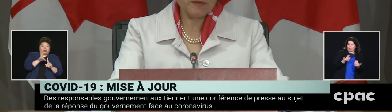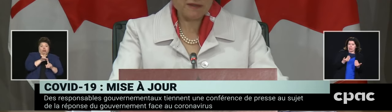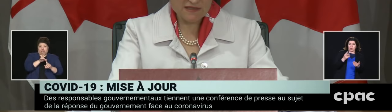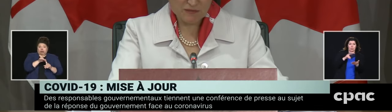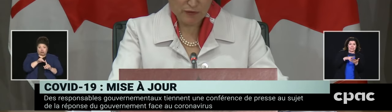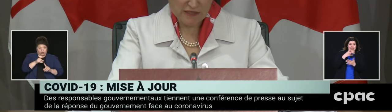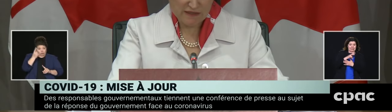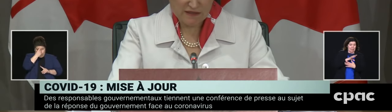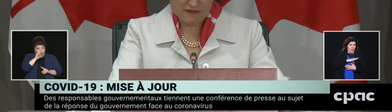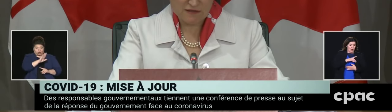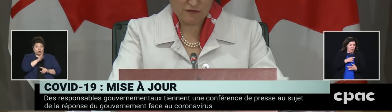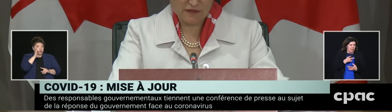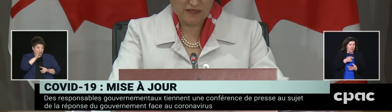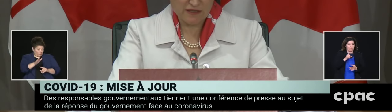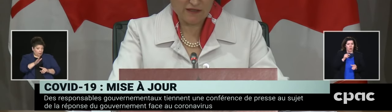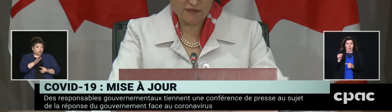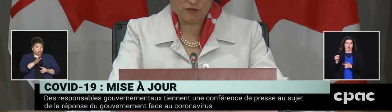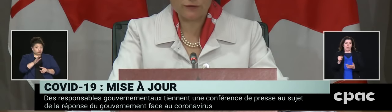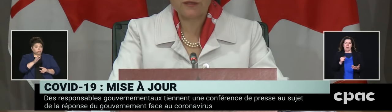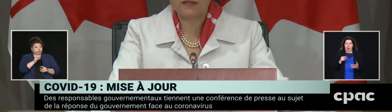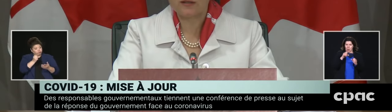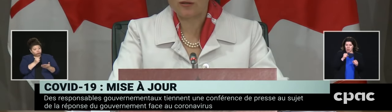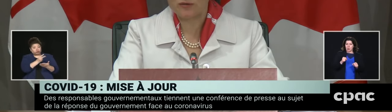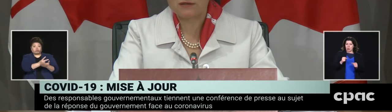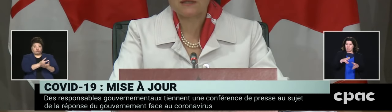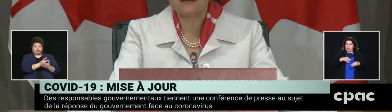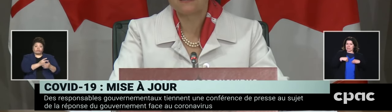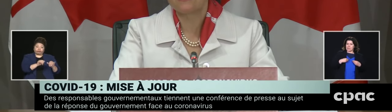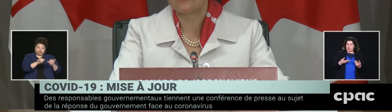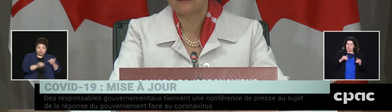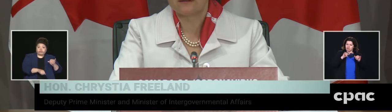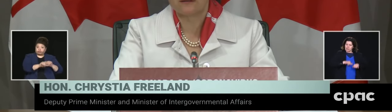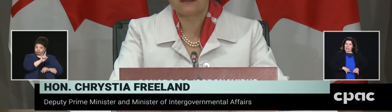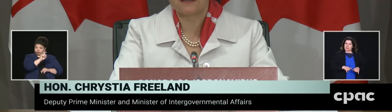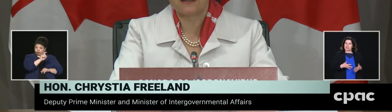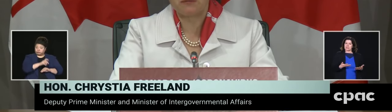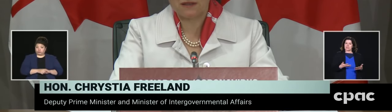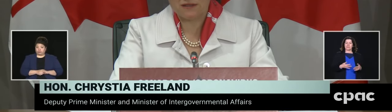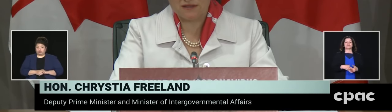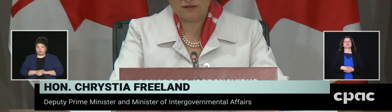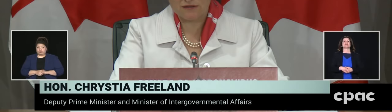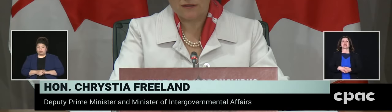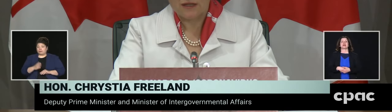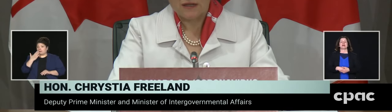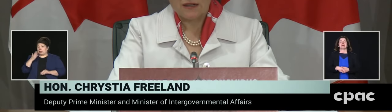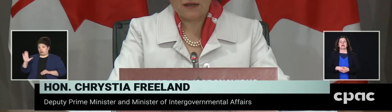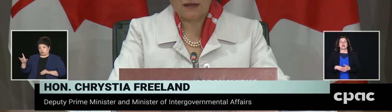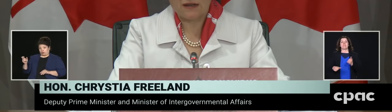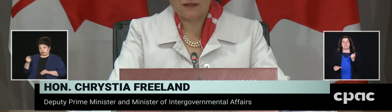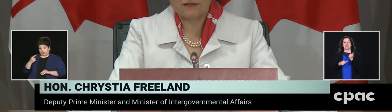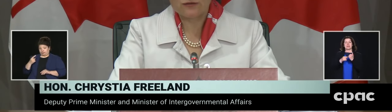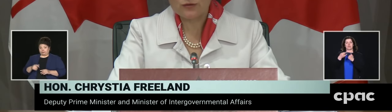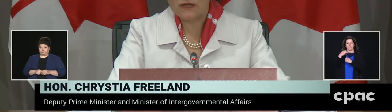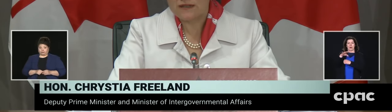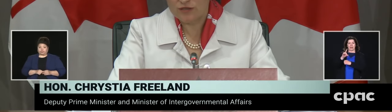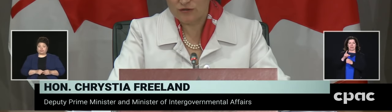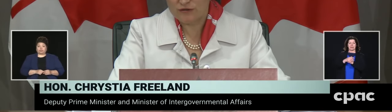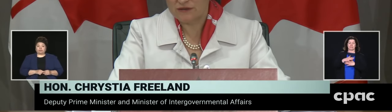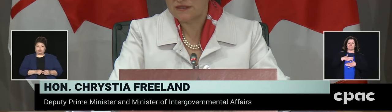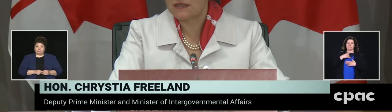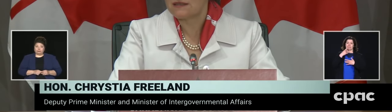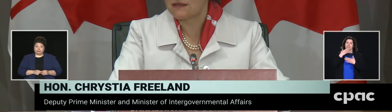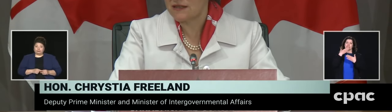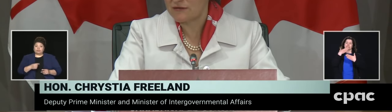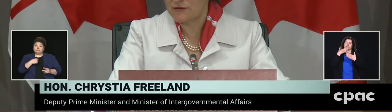Merci pour la question. Je voudrais commencer en remerciant tous les